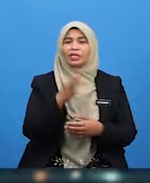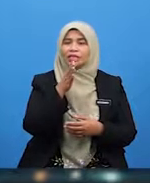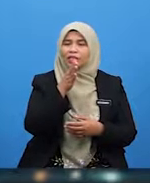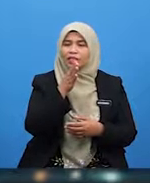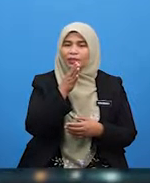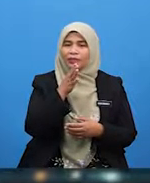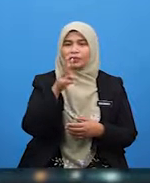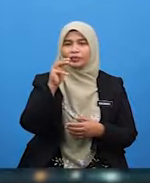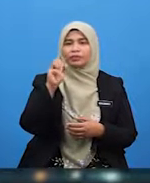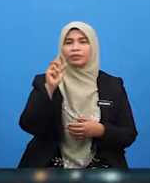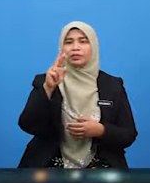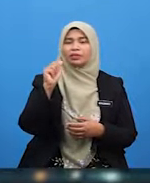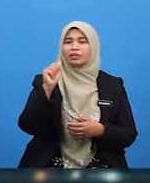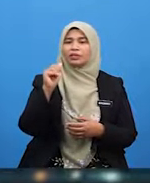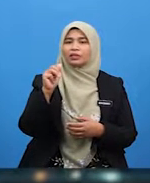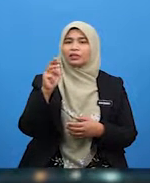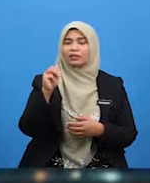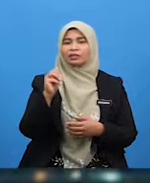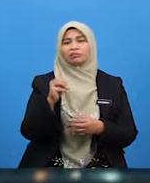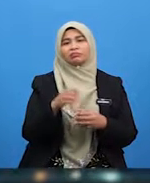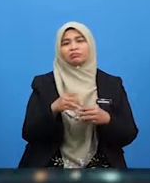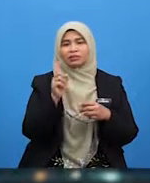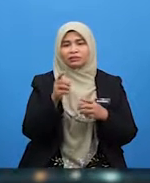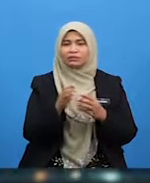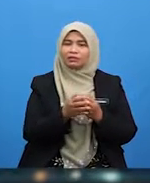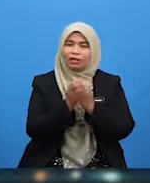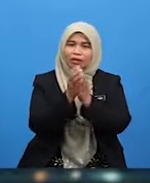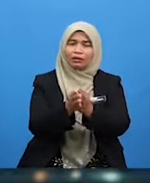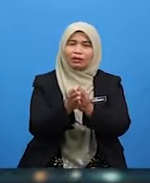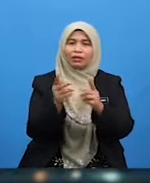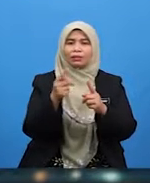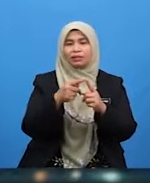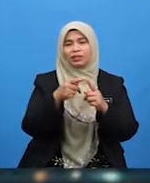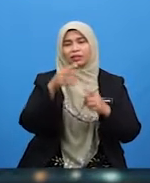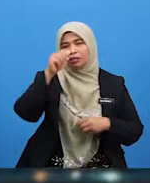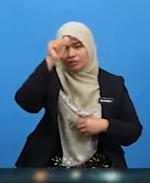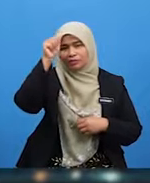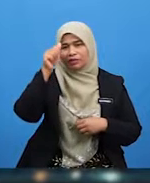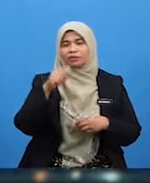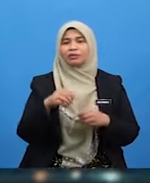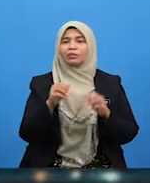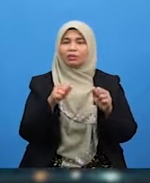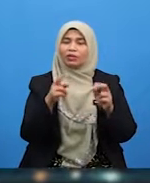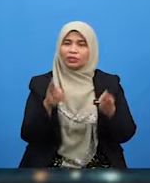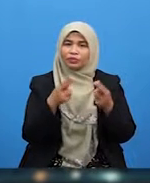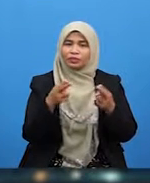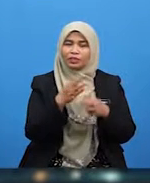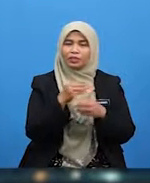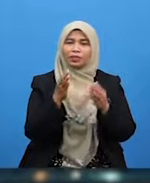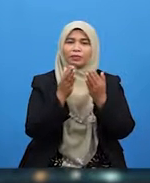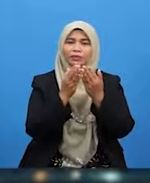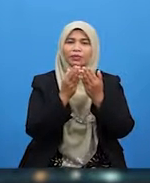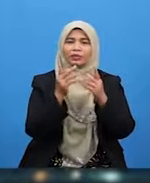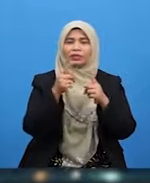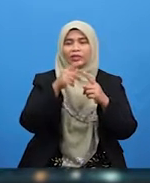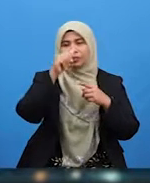Maryam hendaklah menyerahkan segala urusan kepada Allah Subhanahu Wa Taala. Beliau boleh berusaha dan memohon doa kepada Allah Subhanahu Wa